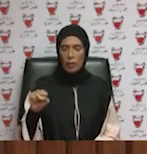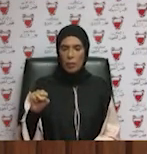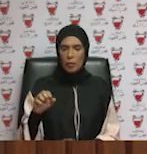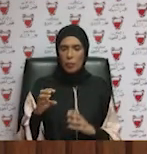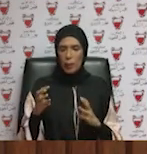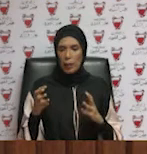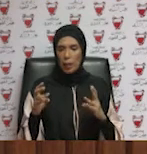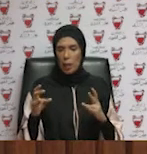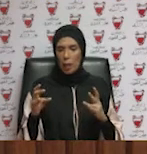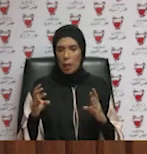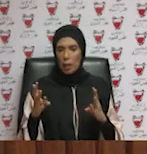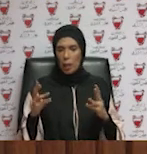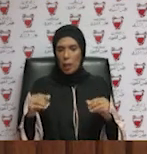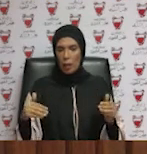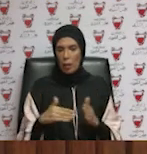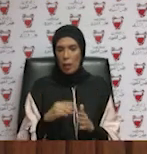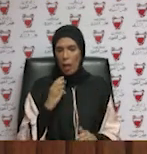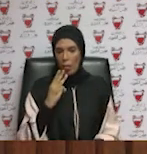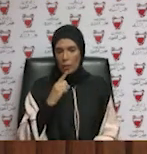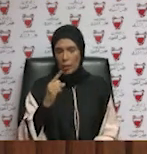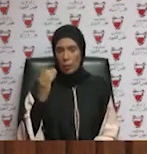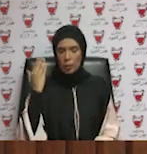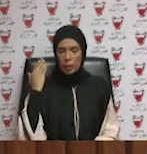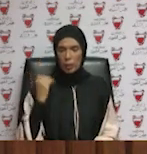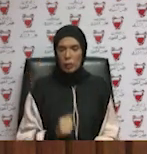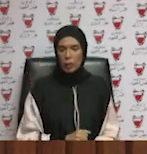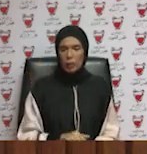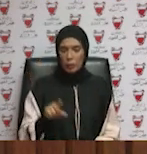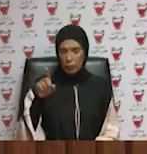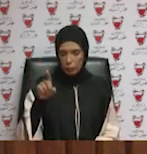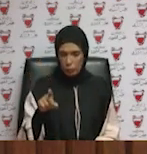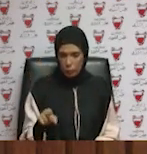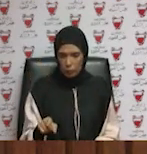بالحساب الختامي لثلاث سنوات مضت، وإحنا اليوم على